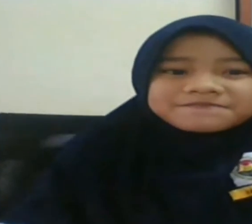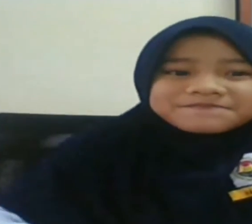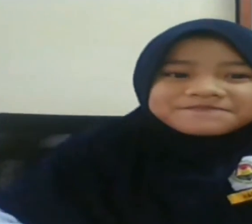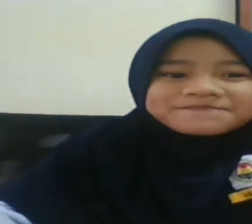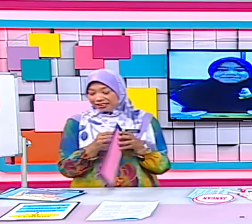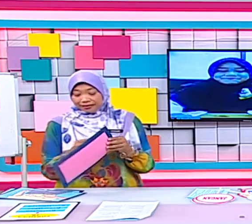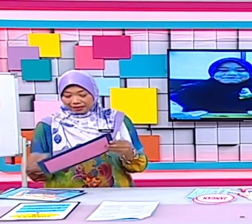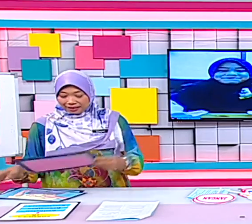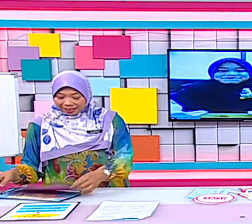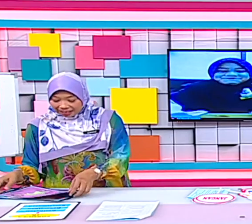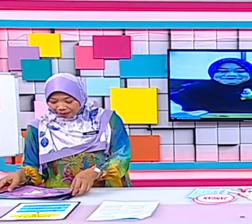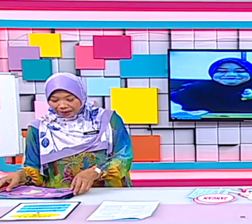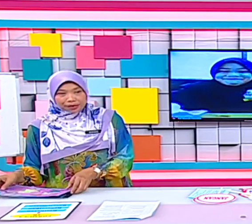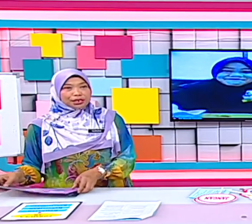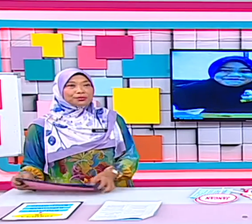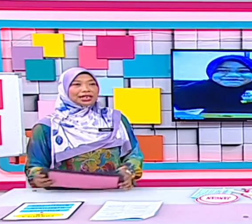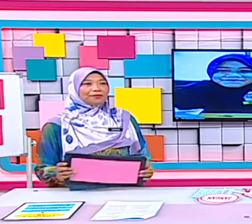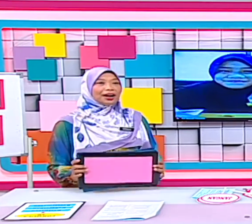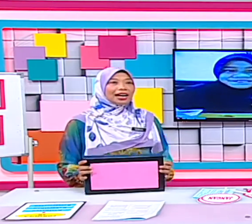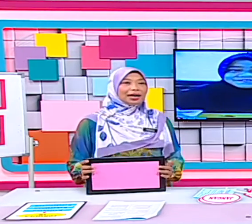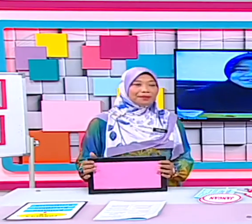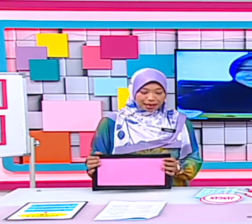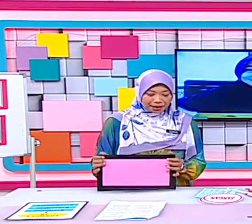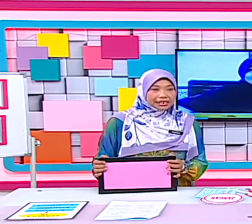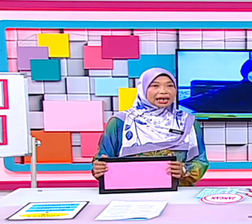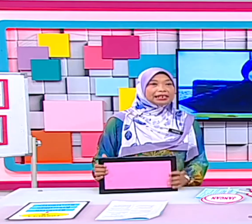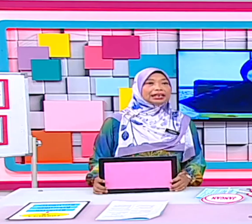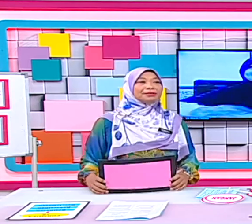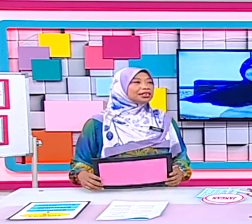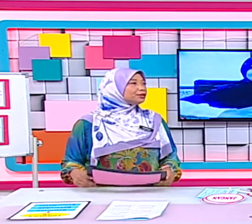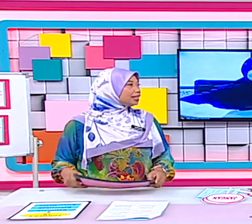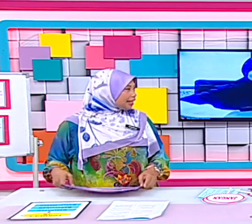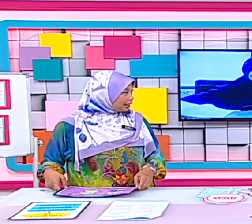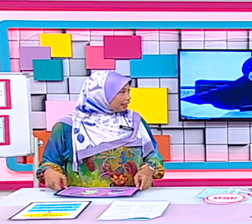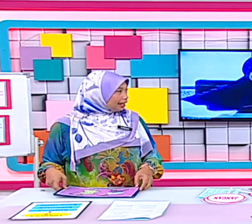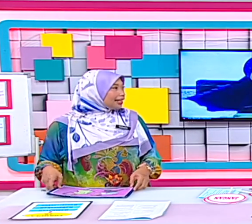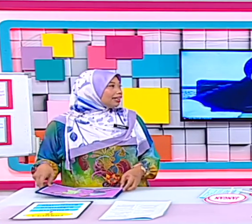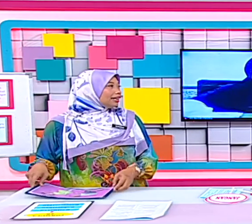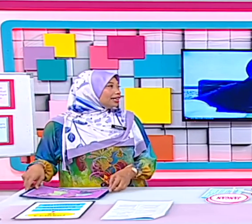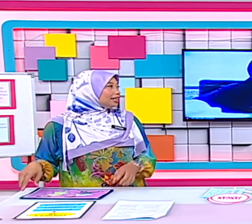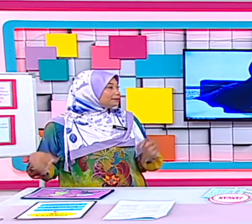Tak boleh. Bagus. Pandai. Nampaknya murid-murid dah faham bagaimana cara nak melindungi diri,